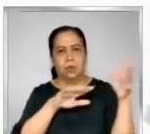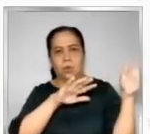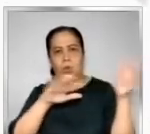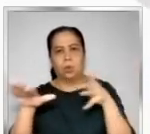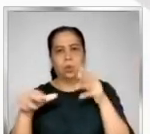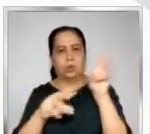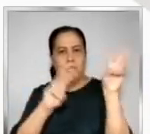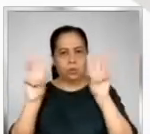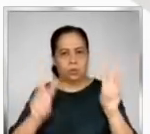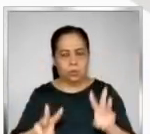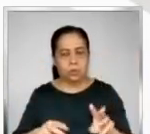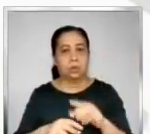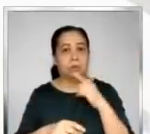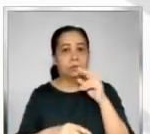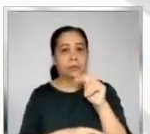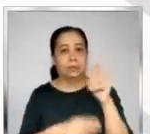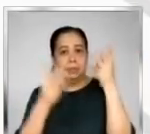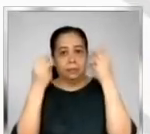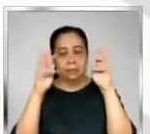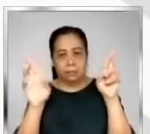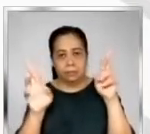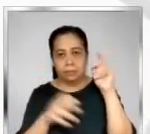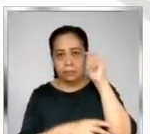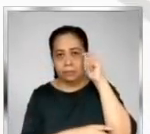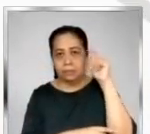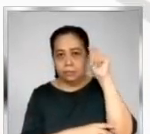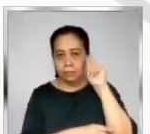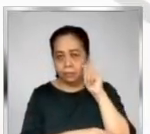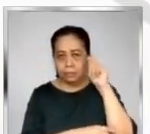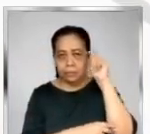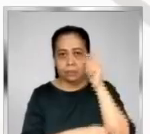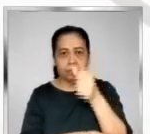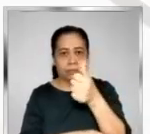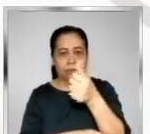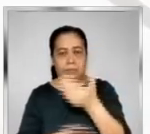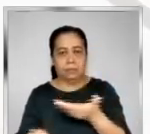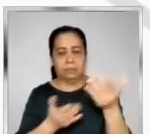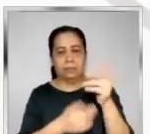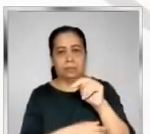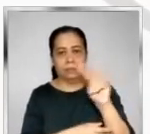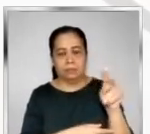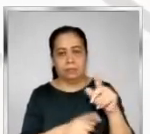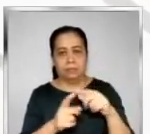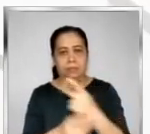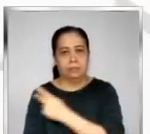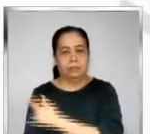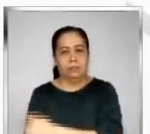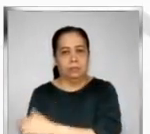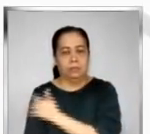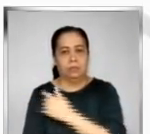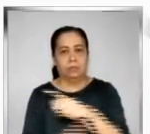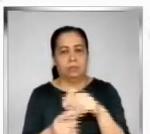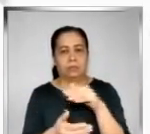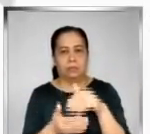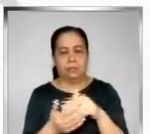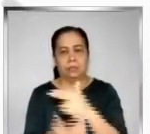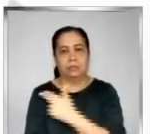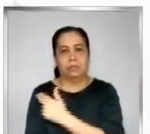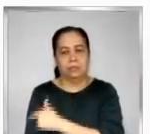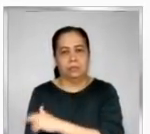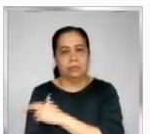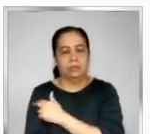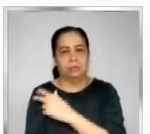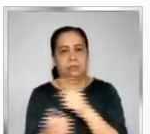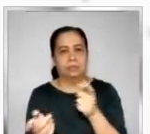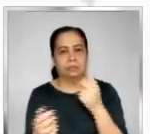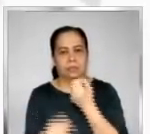kay Nabotas Mayor Toby Bianco, 10 ang itinakbo sa Nabotas initially kanina sa Nabotas City Hospital matapos mahirapang huminga. Isa sa